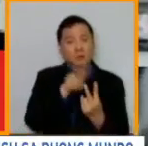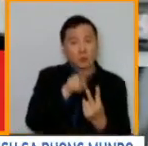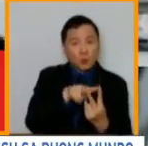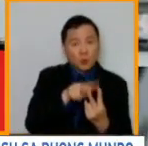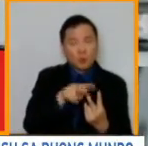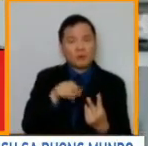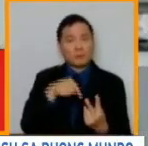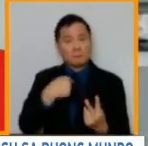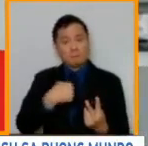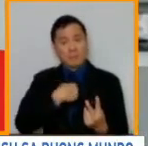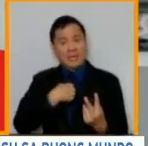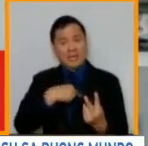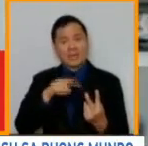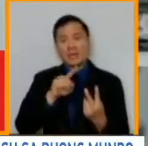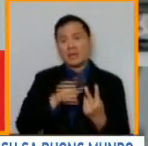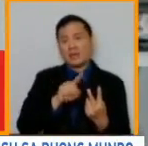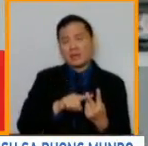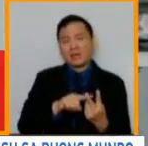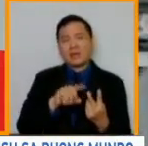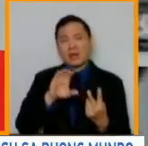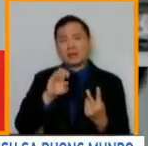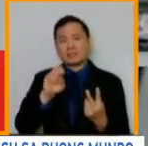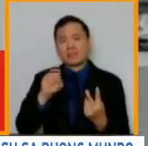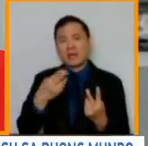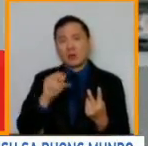vote, are being